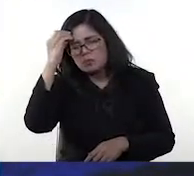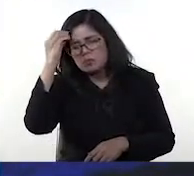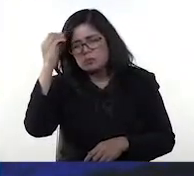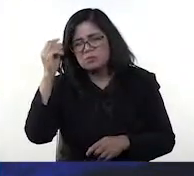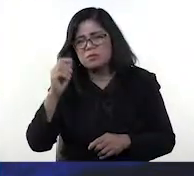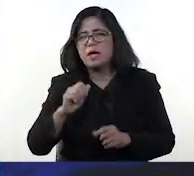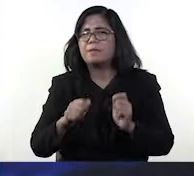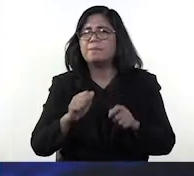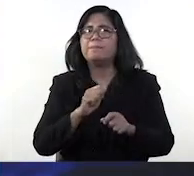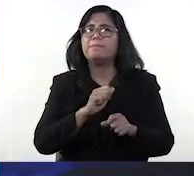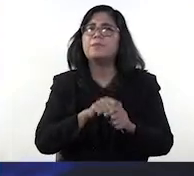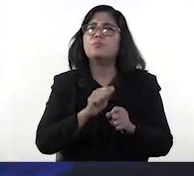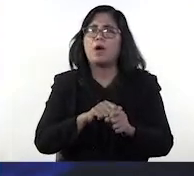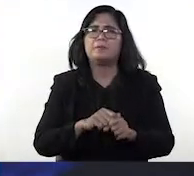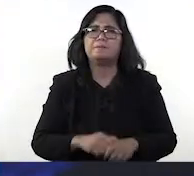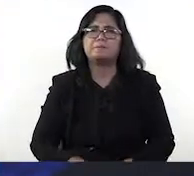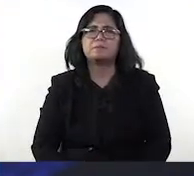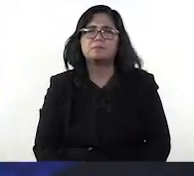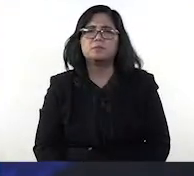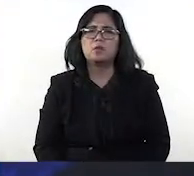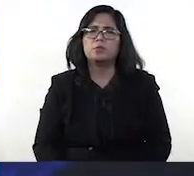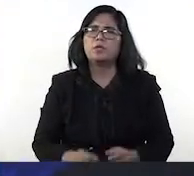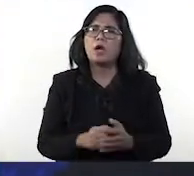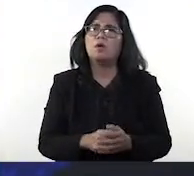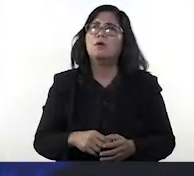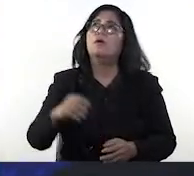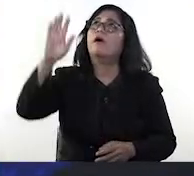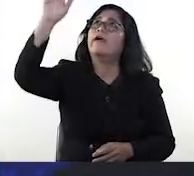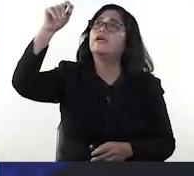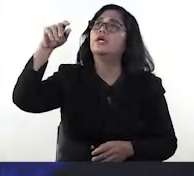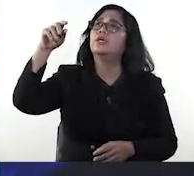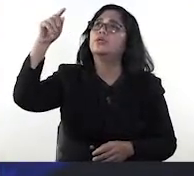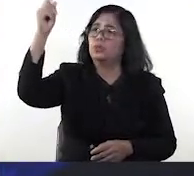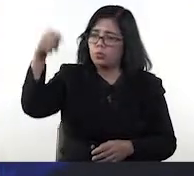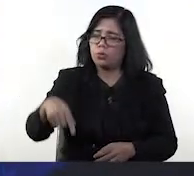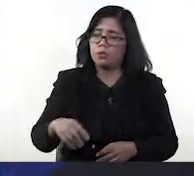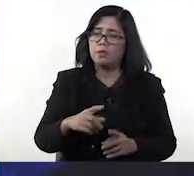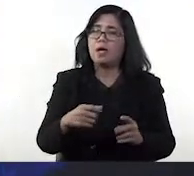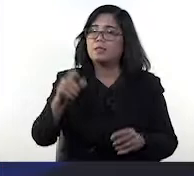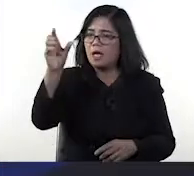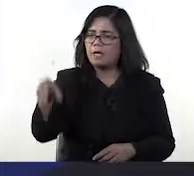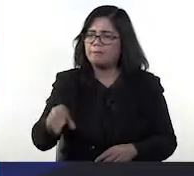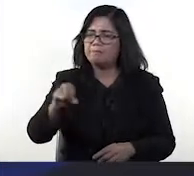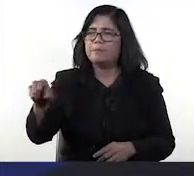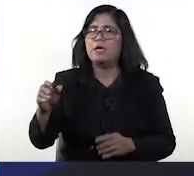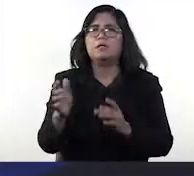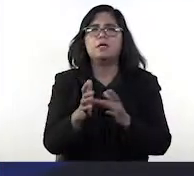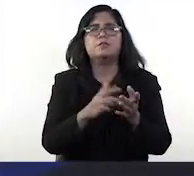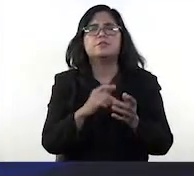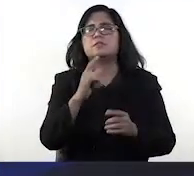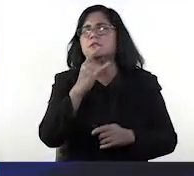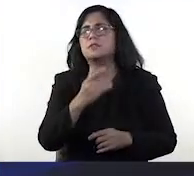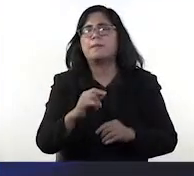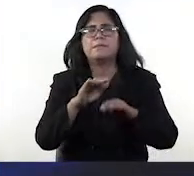bahkan ketika dia diganggu oleh orang sekitar Dia berkata turun dari salib itu buktikan bongko Tuhan Oh iya tenang